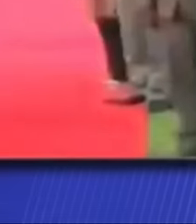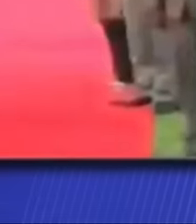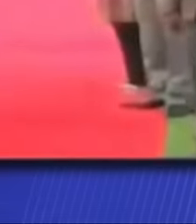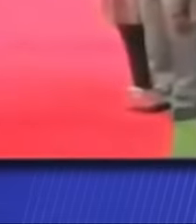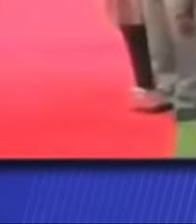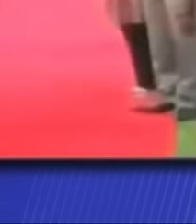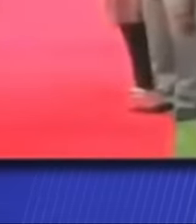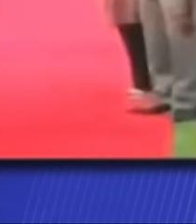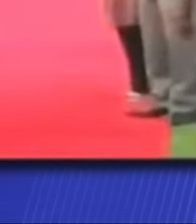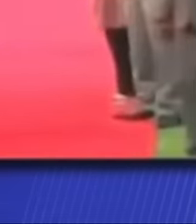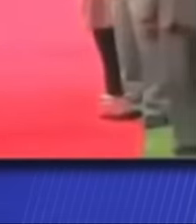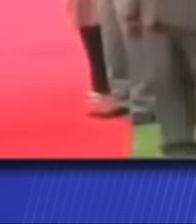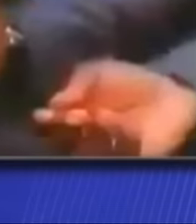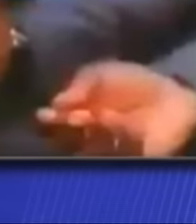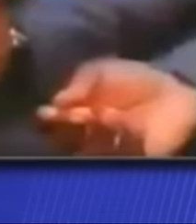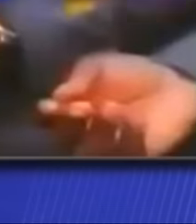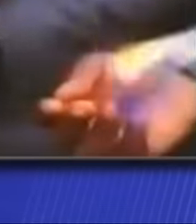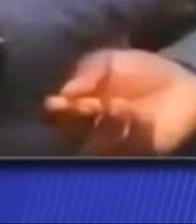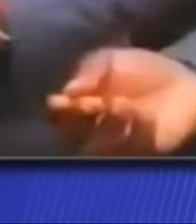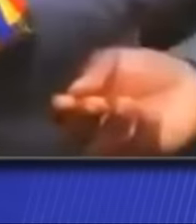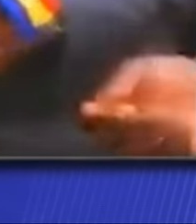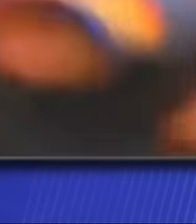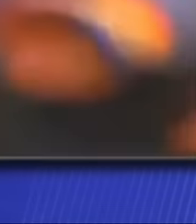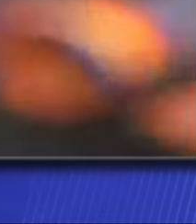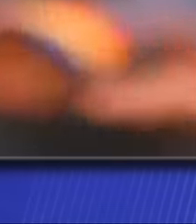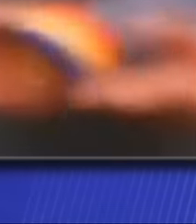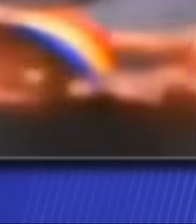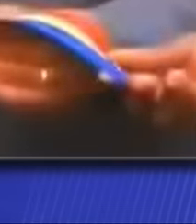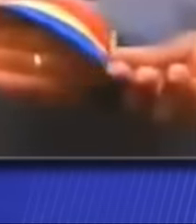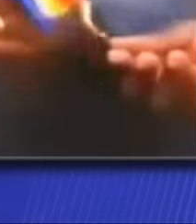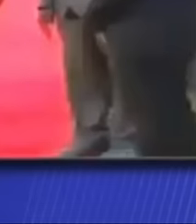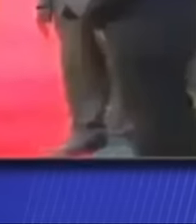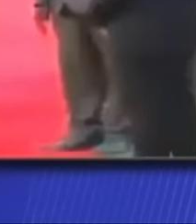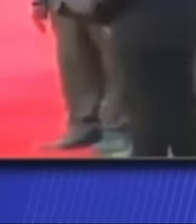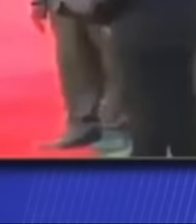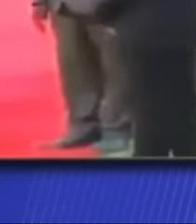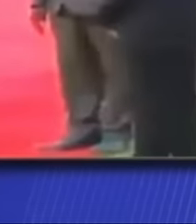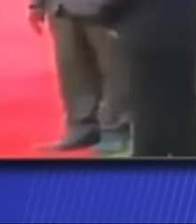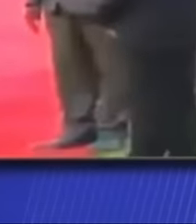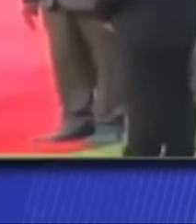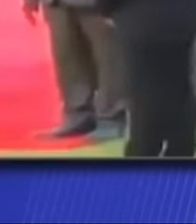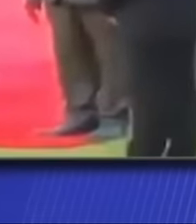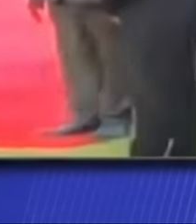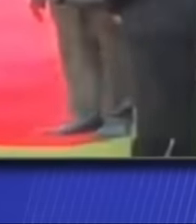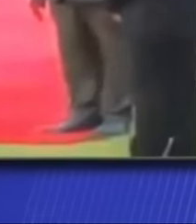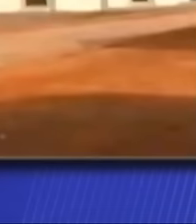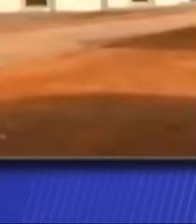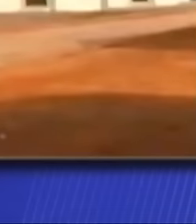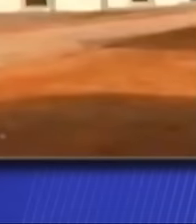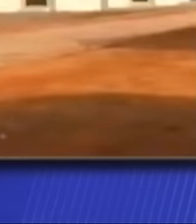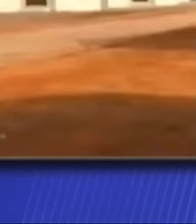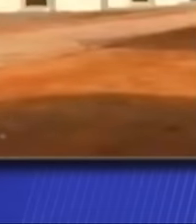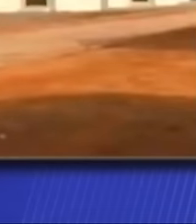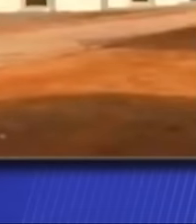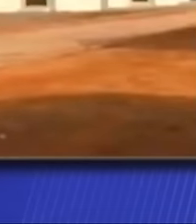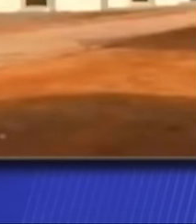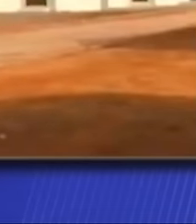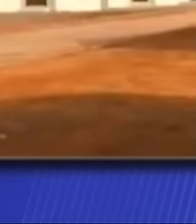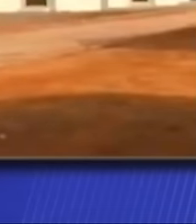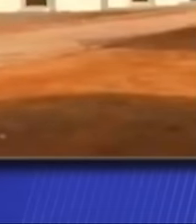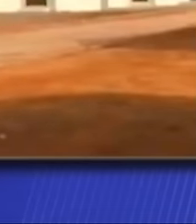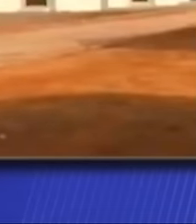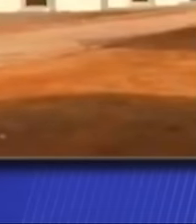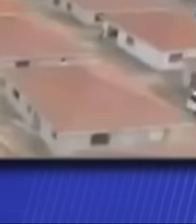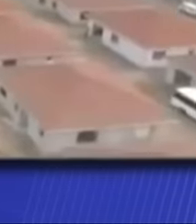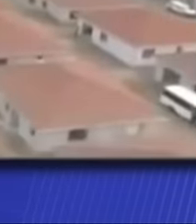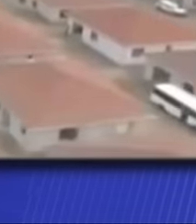personnes sans titre ni qualité ont construit des maisons sur une partie du terrain pourtant réservé à l'extension de la ville de